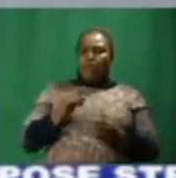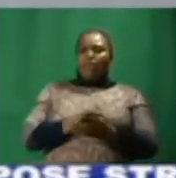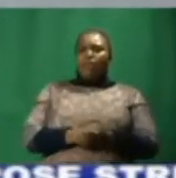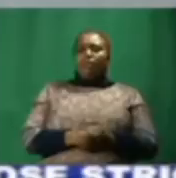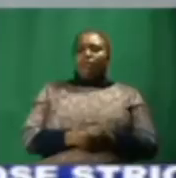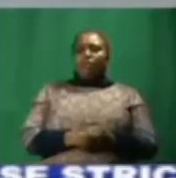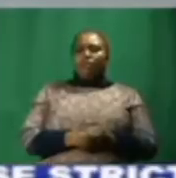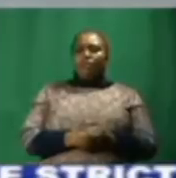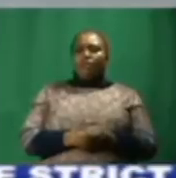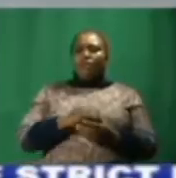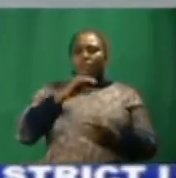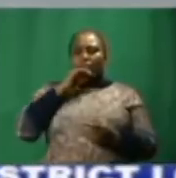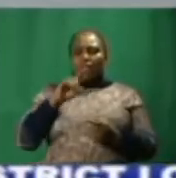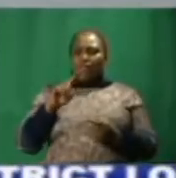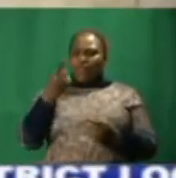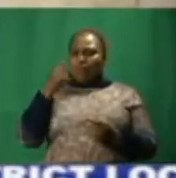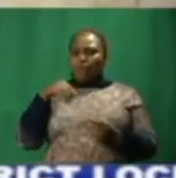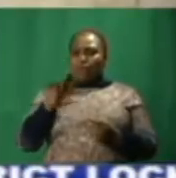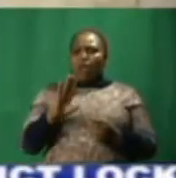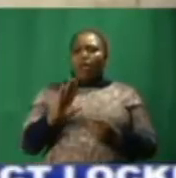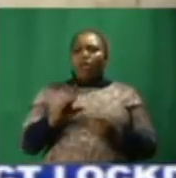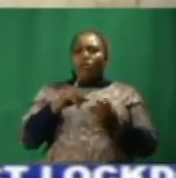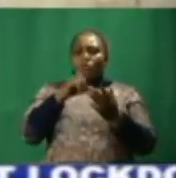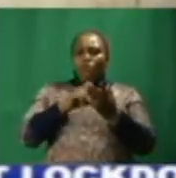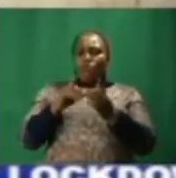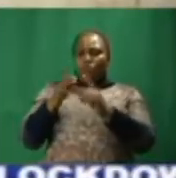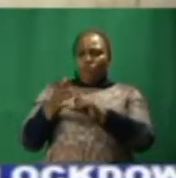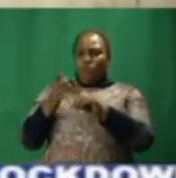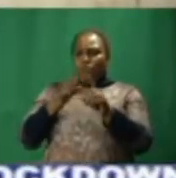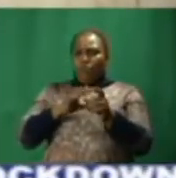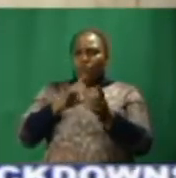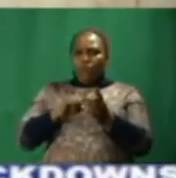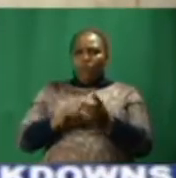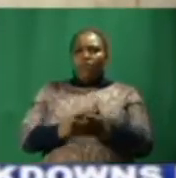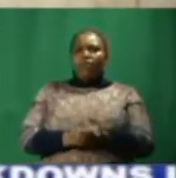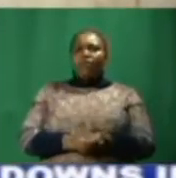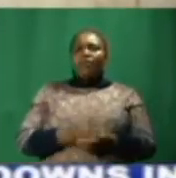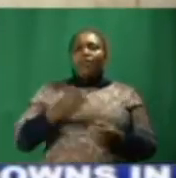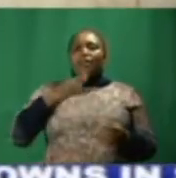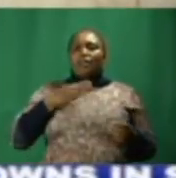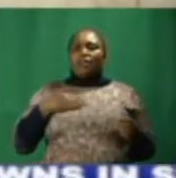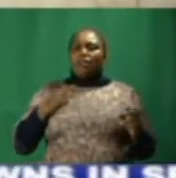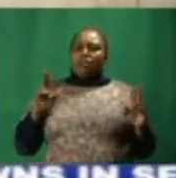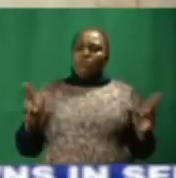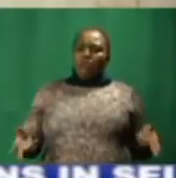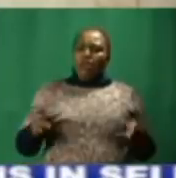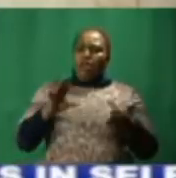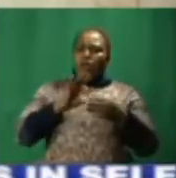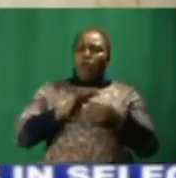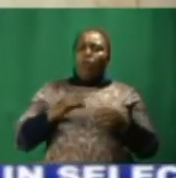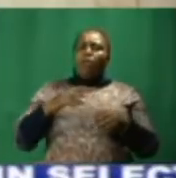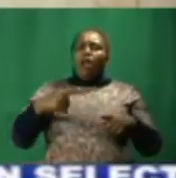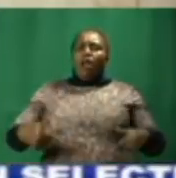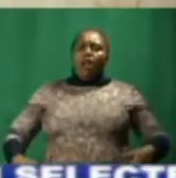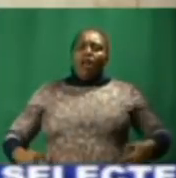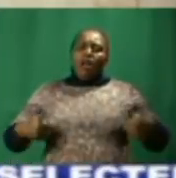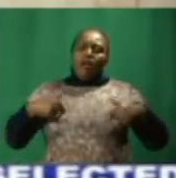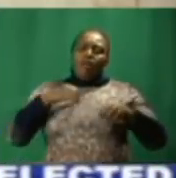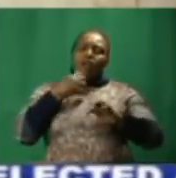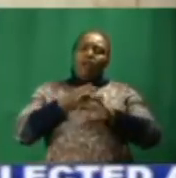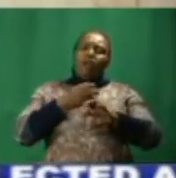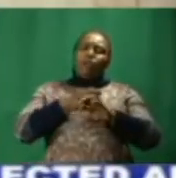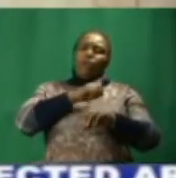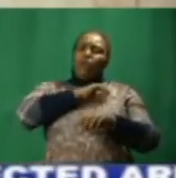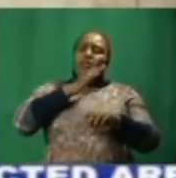vele ukuthi liqale ligeze kuqala. Asahlede emakhaya bekulukhuni kuphila cause kude la bezukwenda nje.